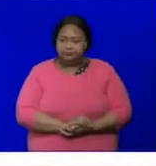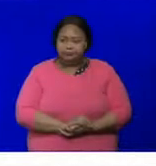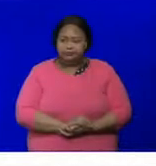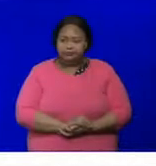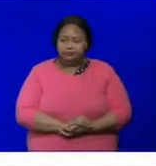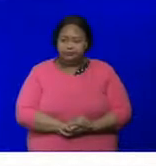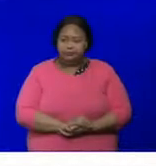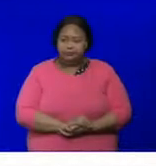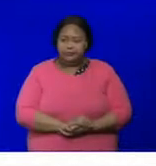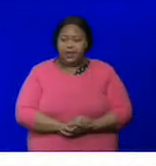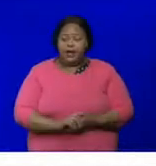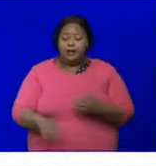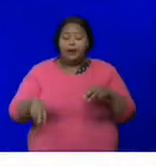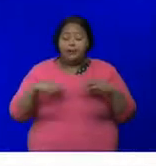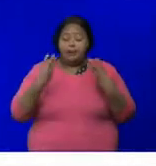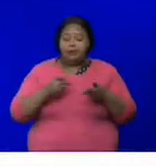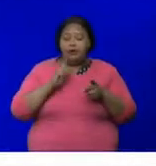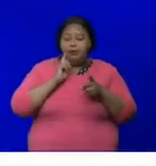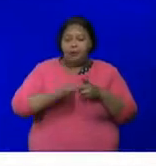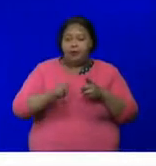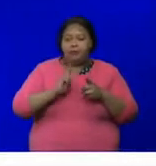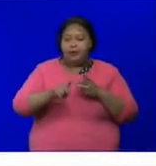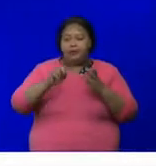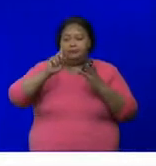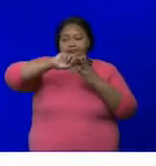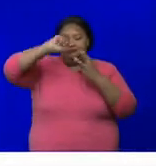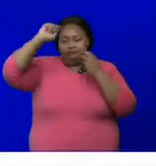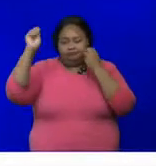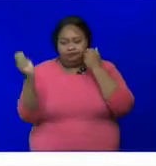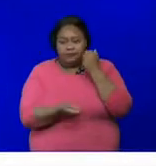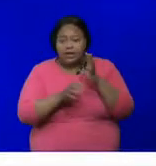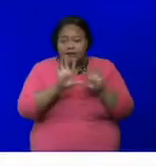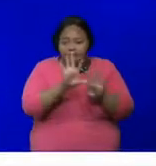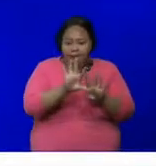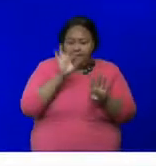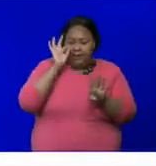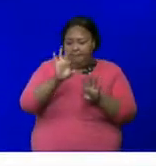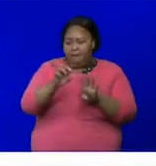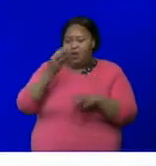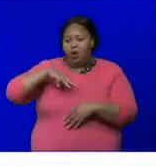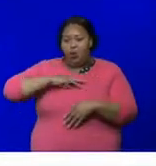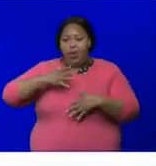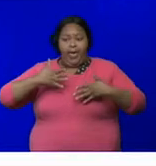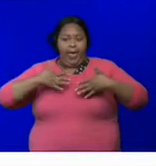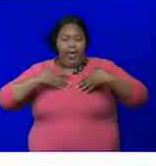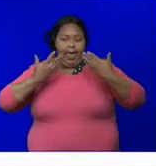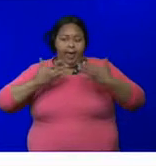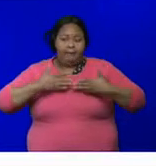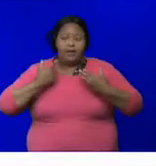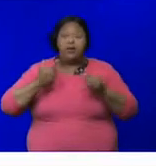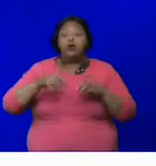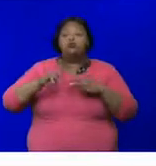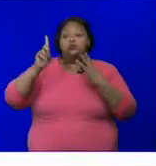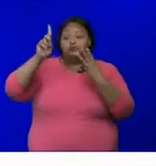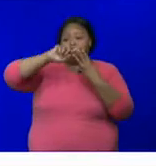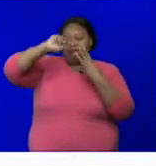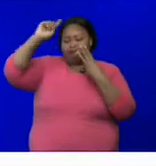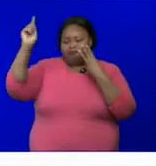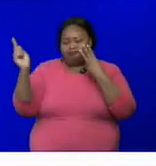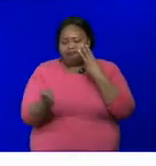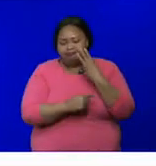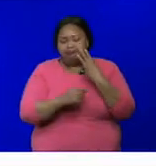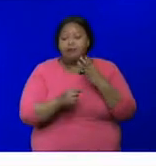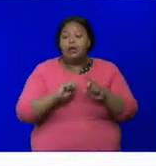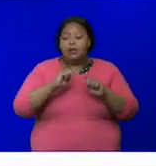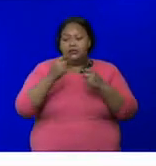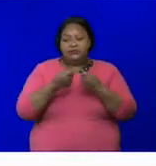si association si happy kakhulu ngendlela lesi selekthe ngayo ukuthi